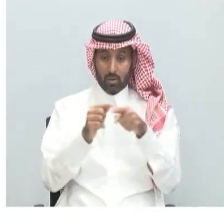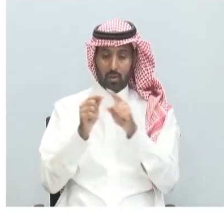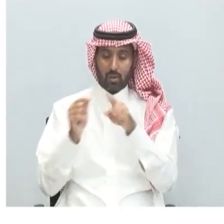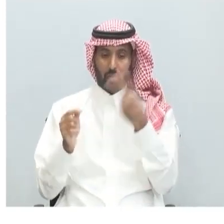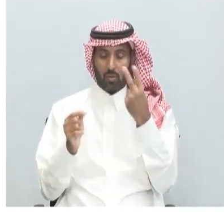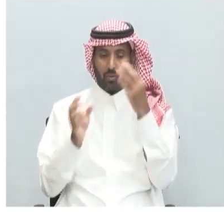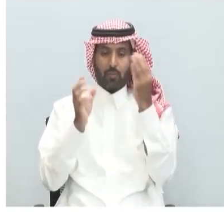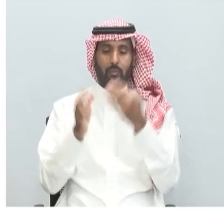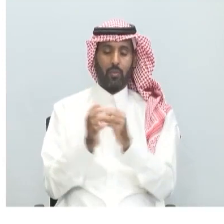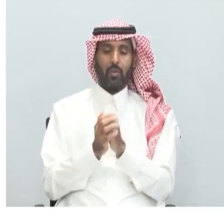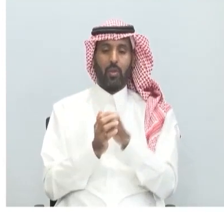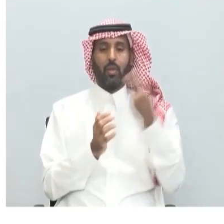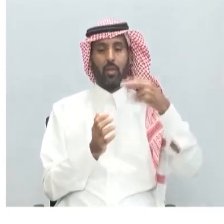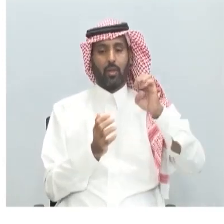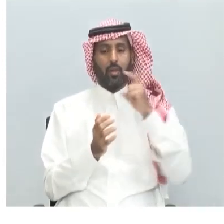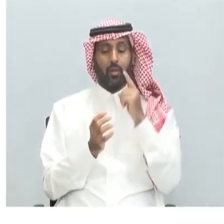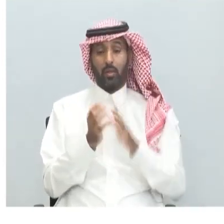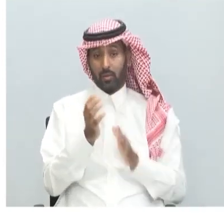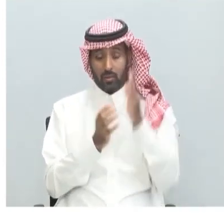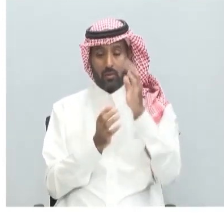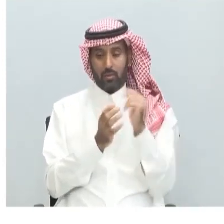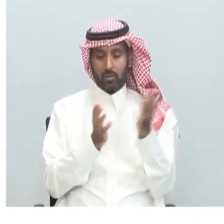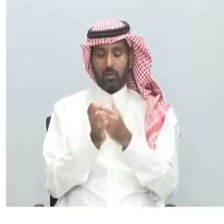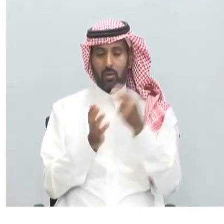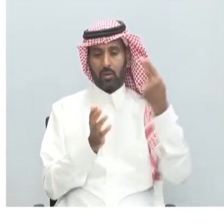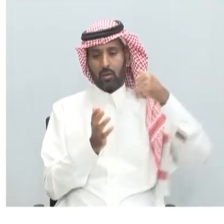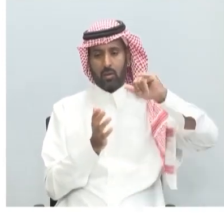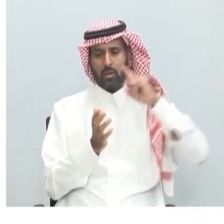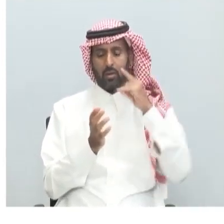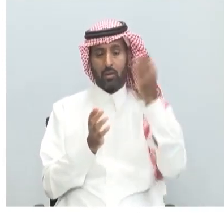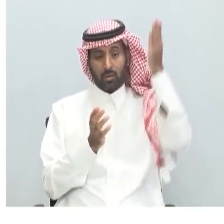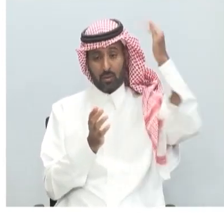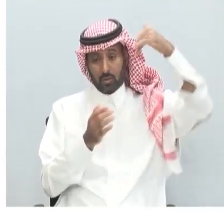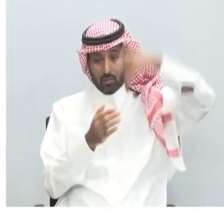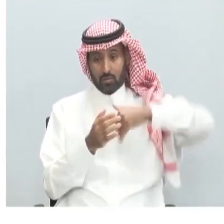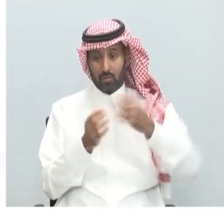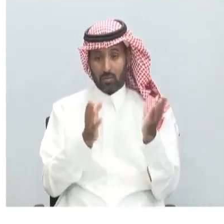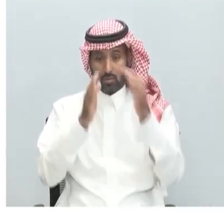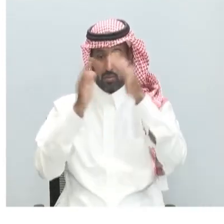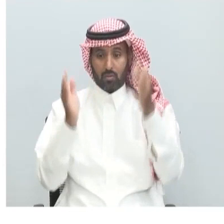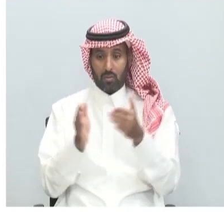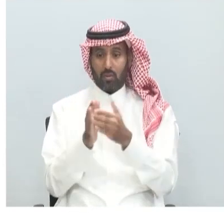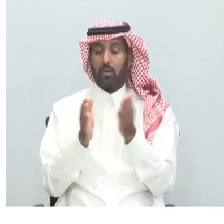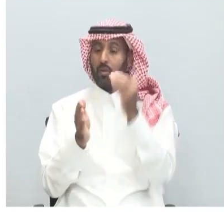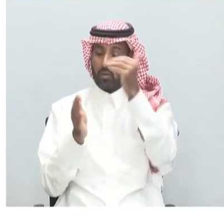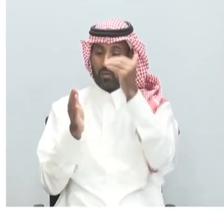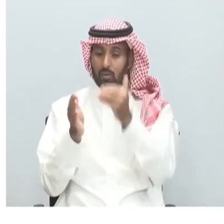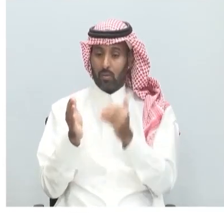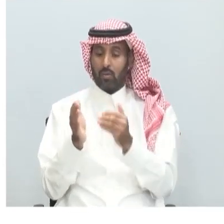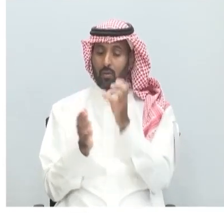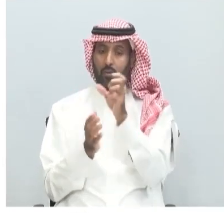اثنان للهيدروجين السهم لاعلى وللهيليوم سهم لاعلى وسهم لاسفل وهكذا البقيه